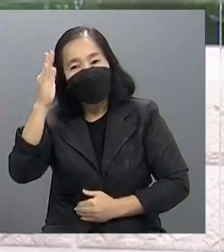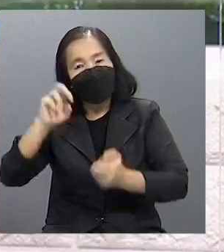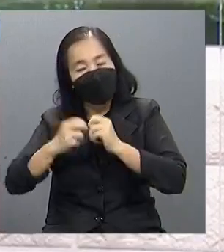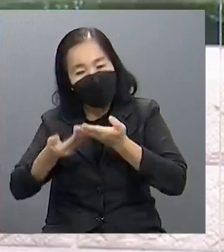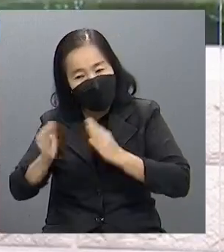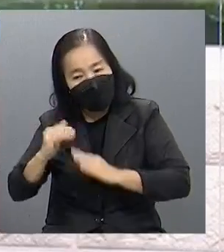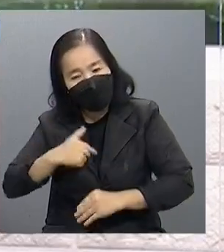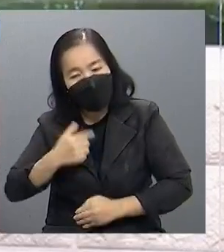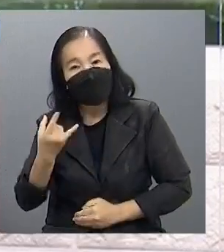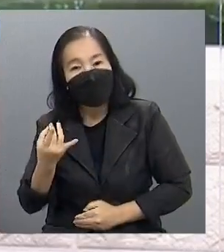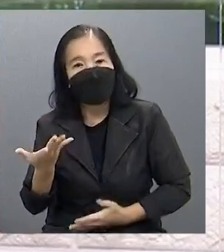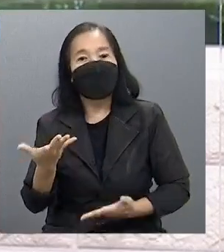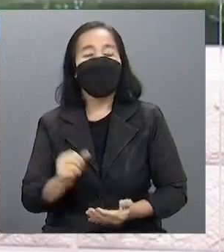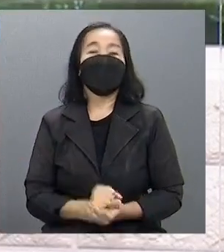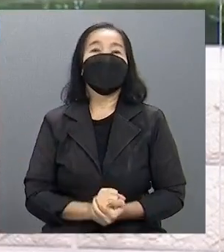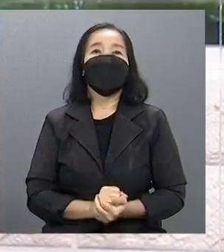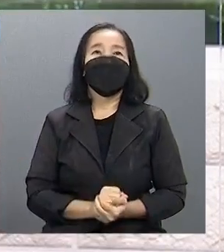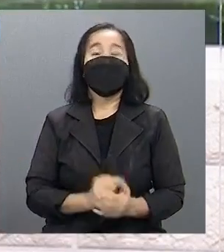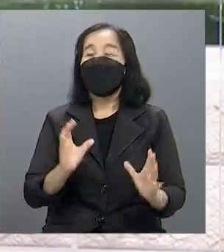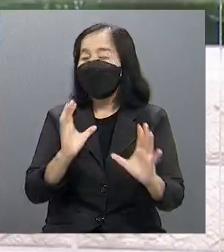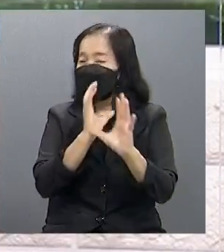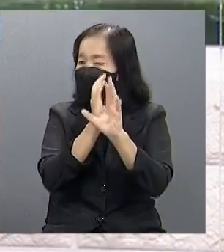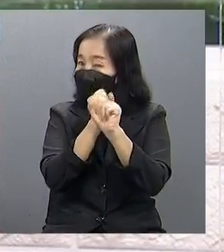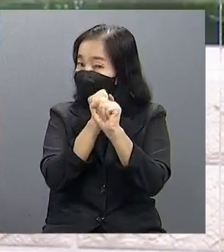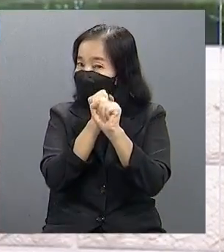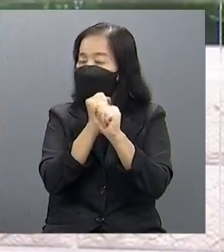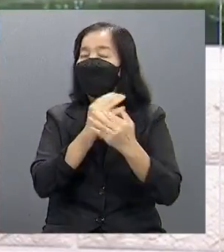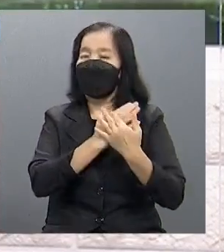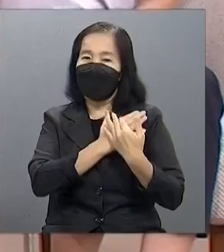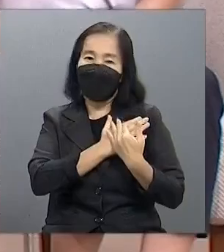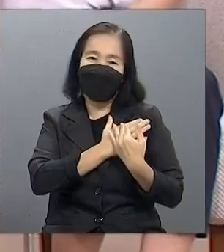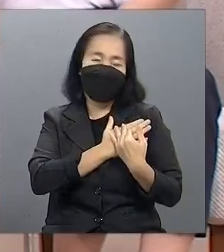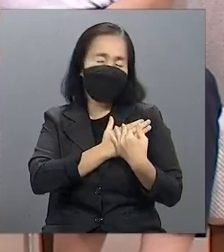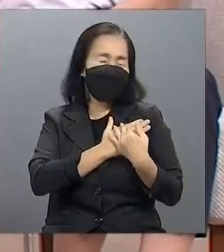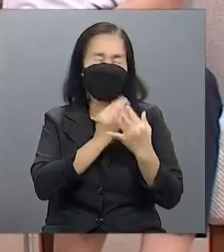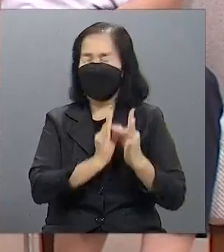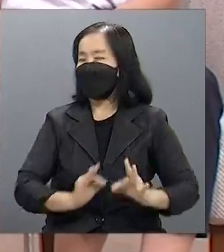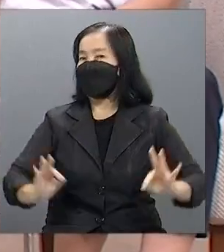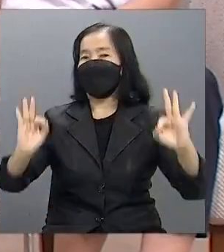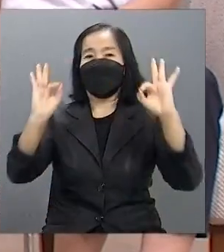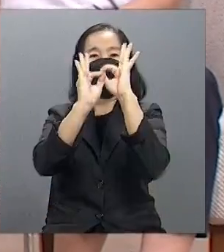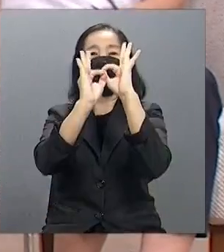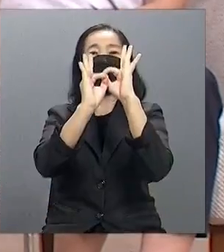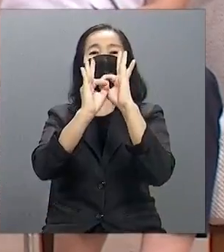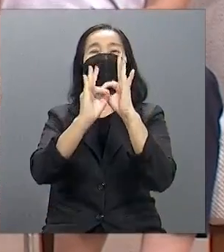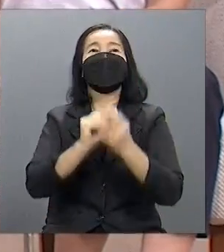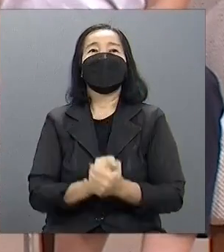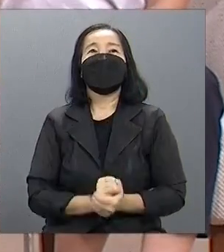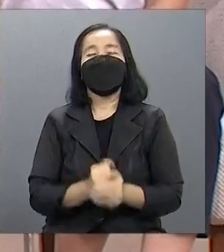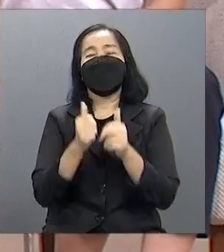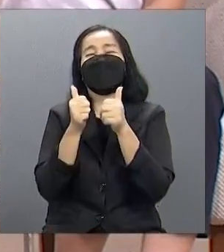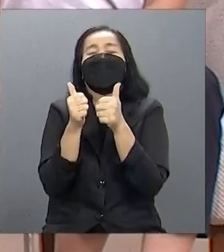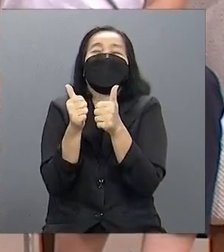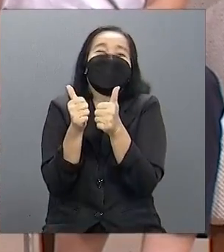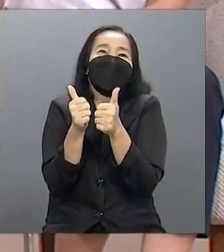านี้สรุปโดยรวมก็คือความรักเยียวยาทุกสิ่งได ้นี่อ่ะต้องดูให้ได้พี่บีครับฝากคุณผู้ชมหน่อยวันเสา